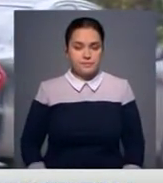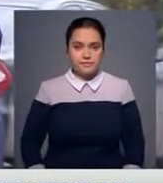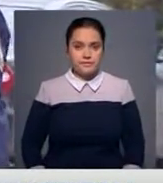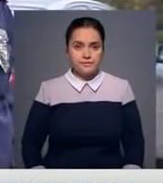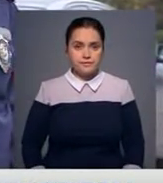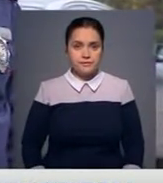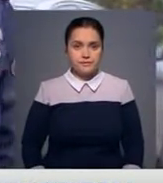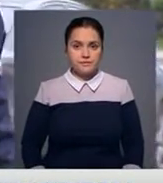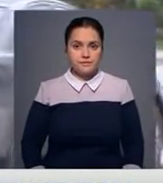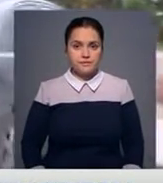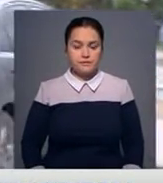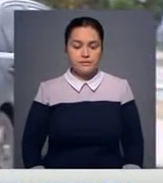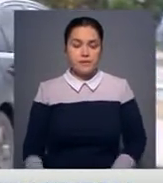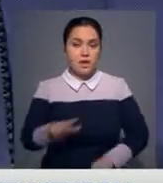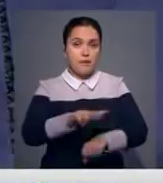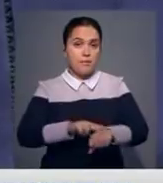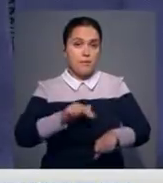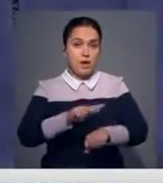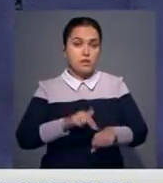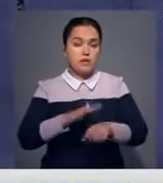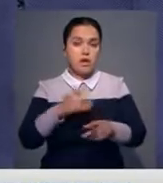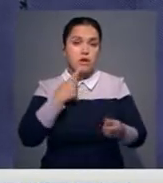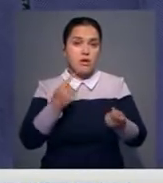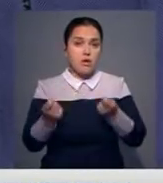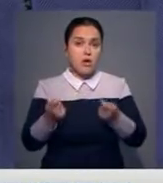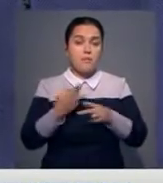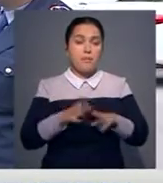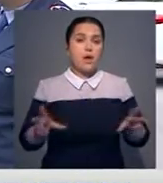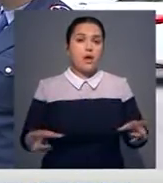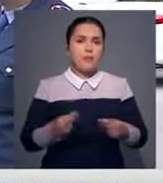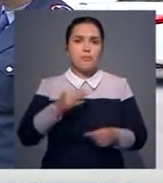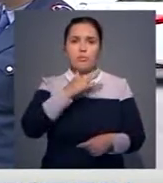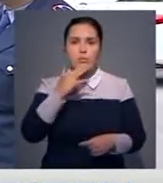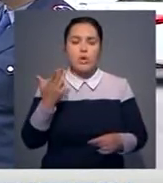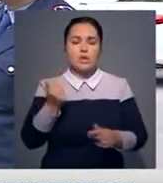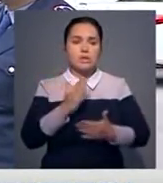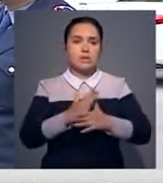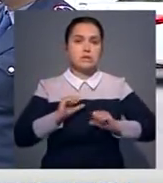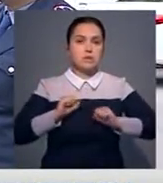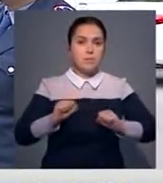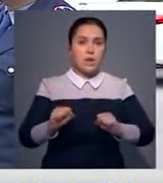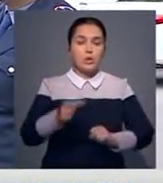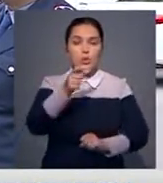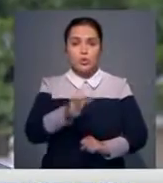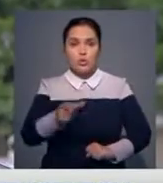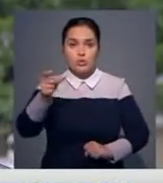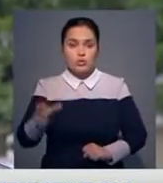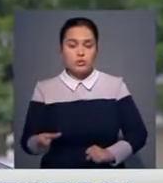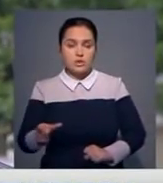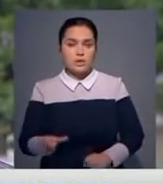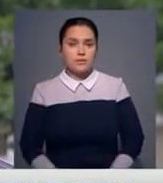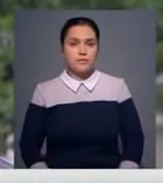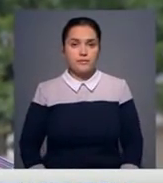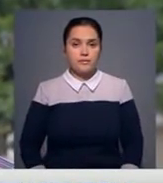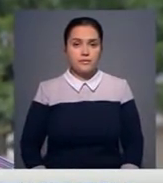Благодаря бдительности лейтенантов полиции эта история закончилась благополучно. В стране немало действительно смелых людей, подвиги и поступки которых нельзя